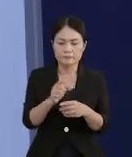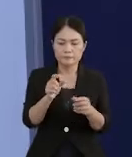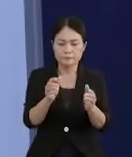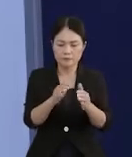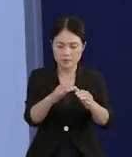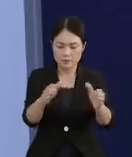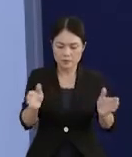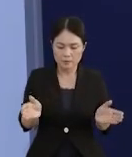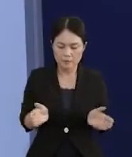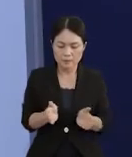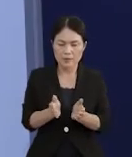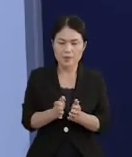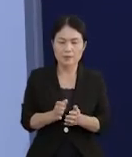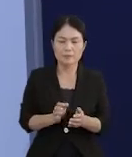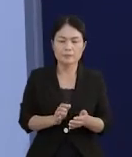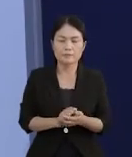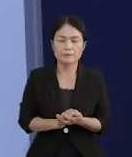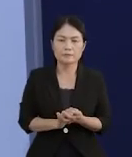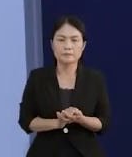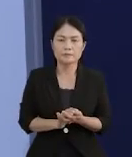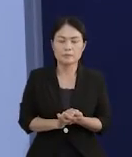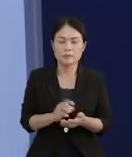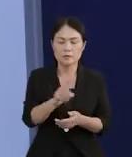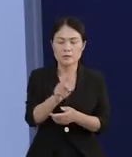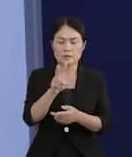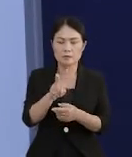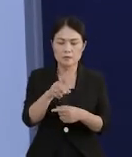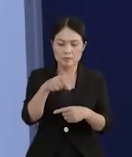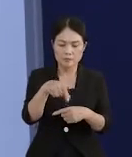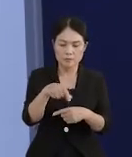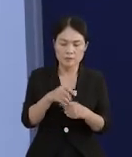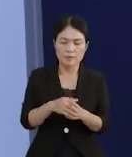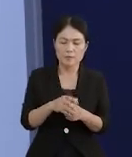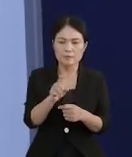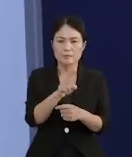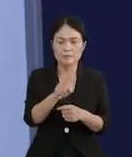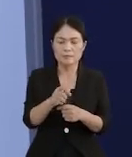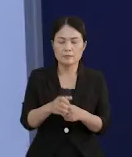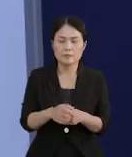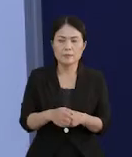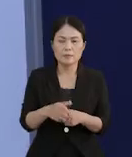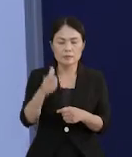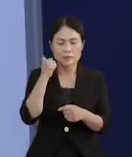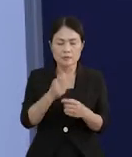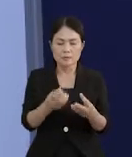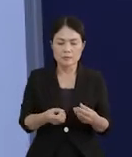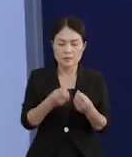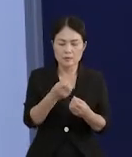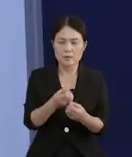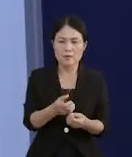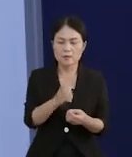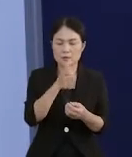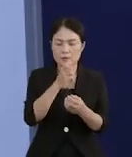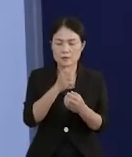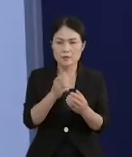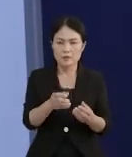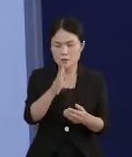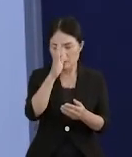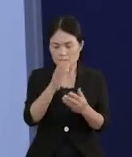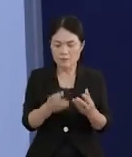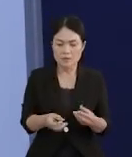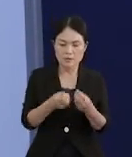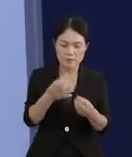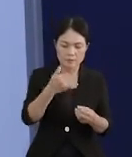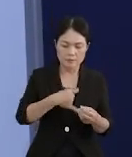thả. Sầm núi dương miên pi chậm nói cỏ. Ta niếng chú nùng tớ ở bụng. Nâng